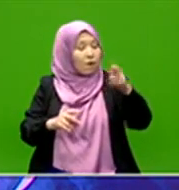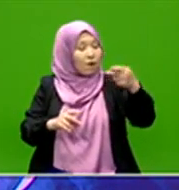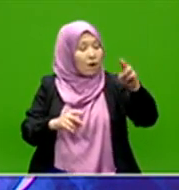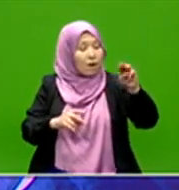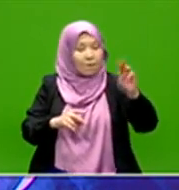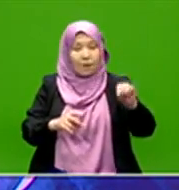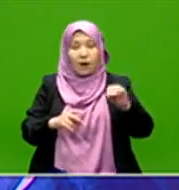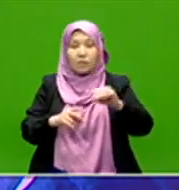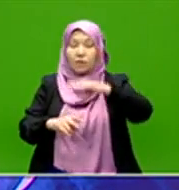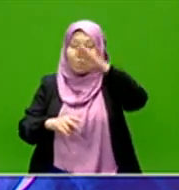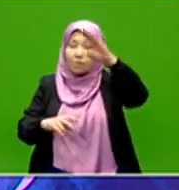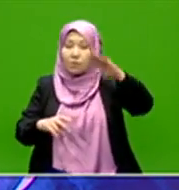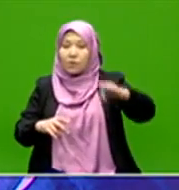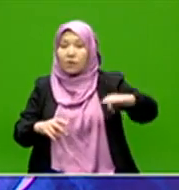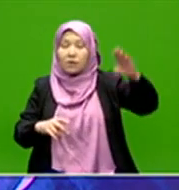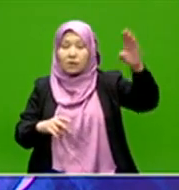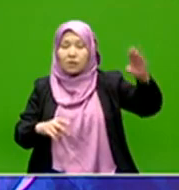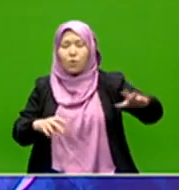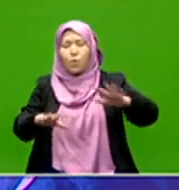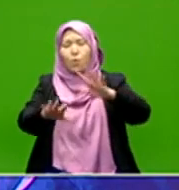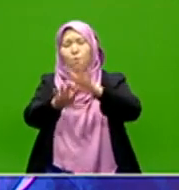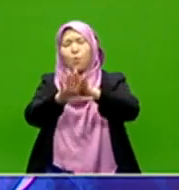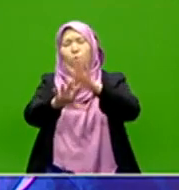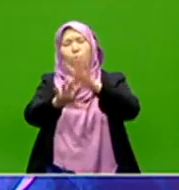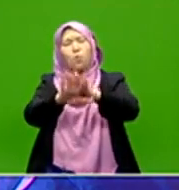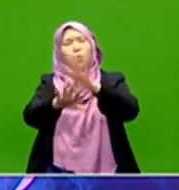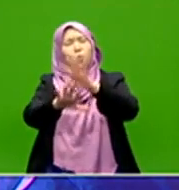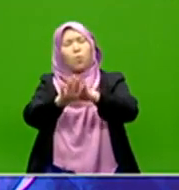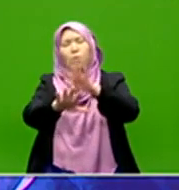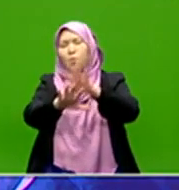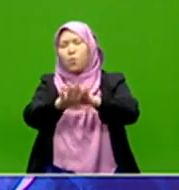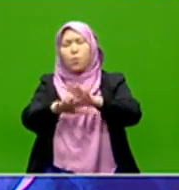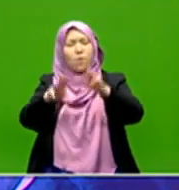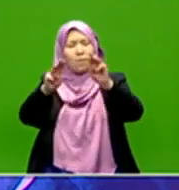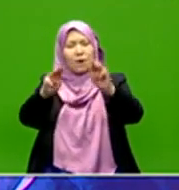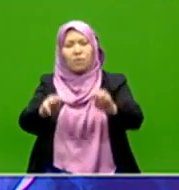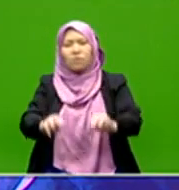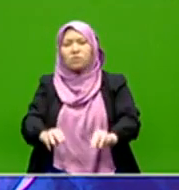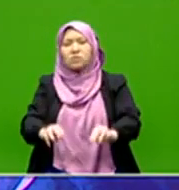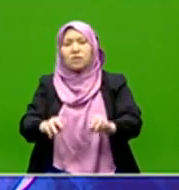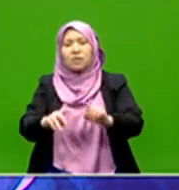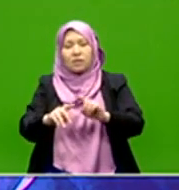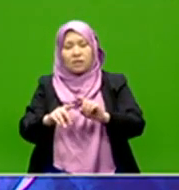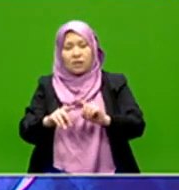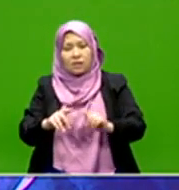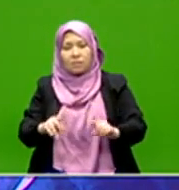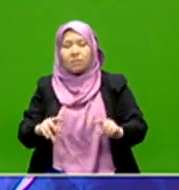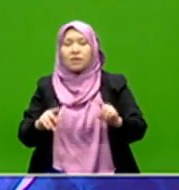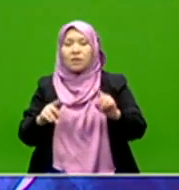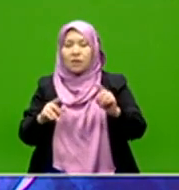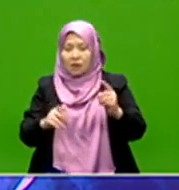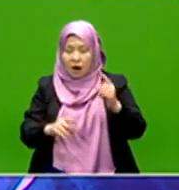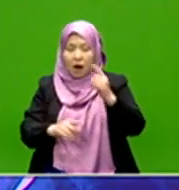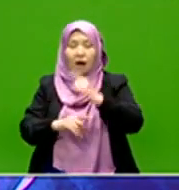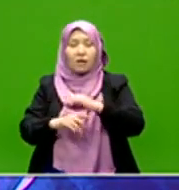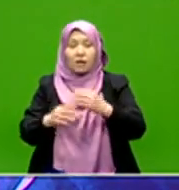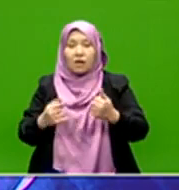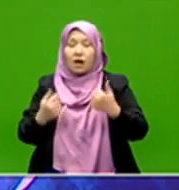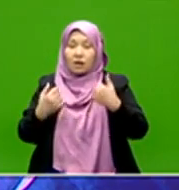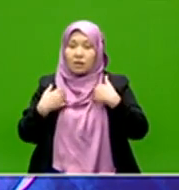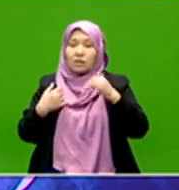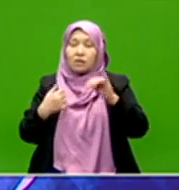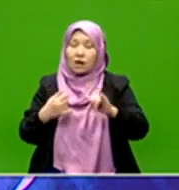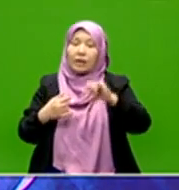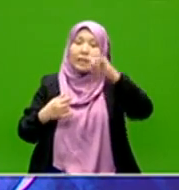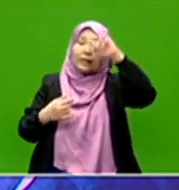bukit itu dengan lautan manusia. Tak nampak putih je. Semua. Jadi betul sangat yang Ustaz Fazrul sebut tadi, ada yang hitam,